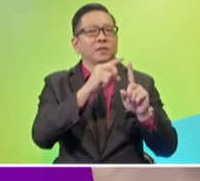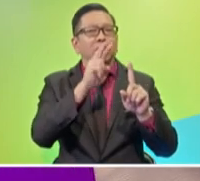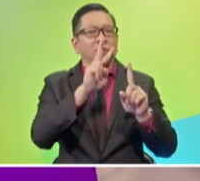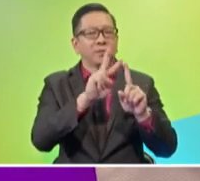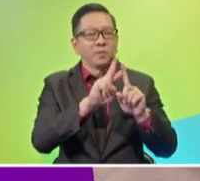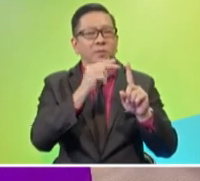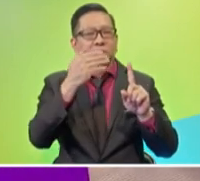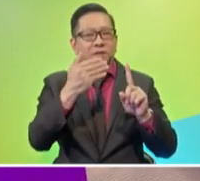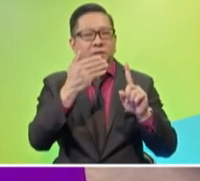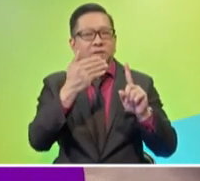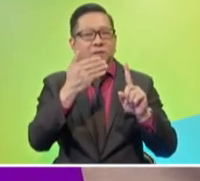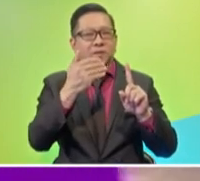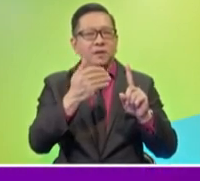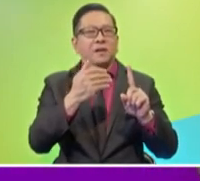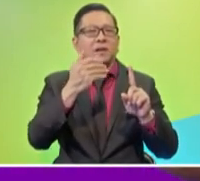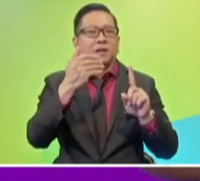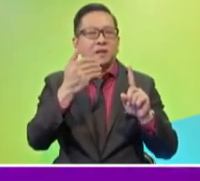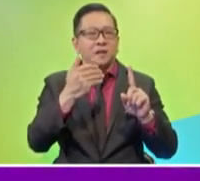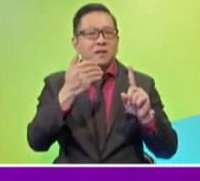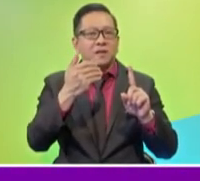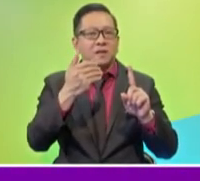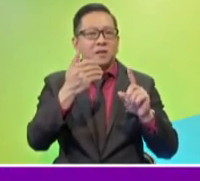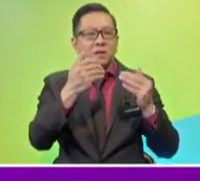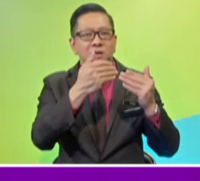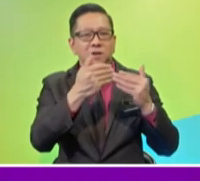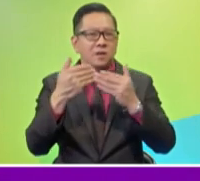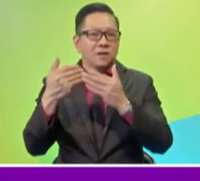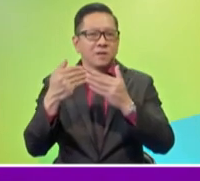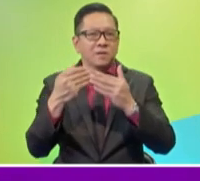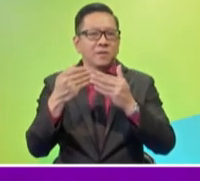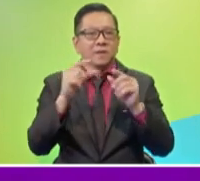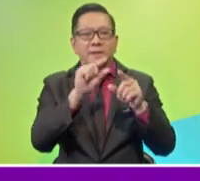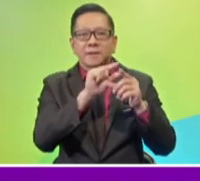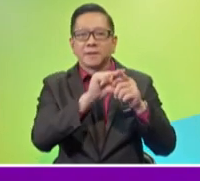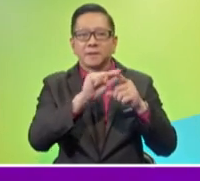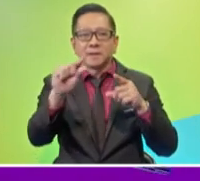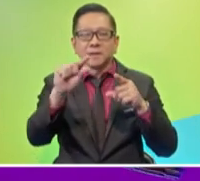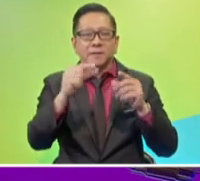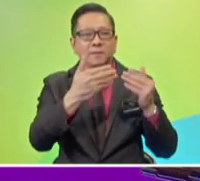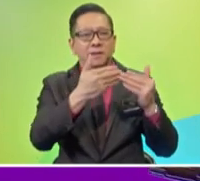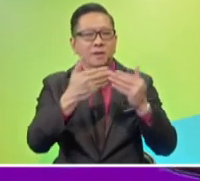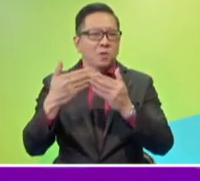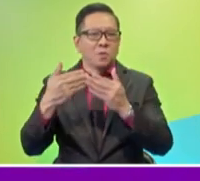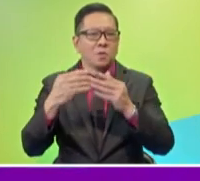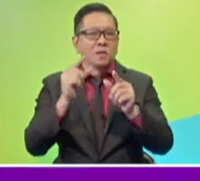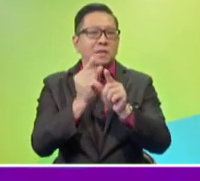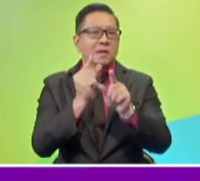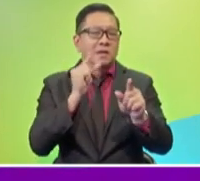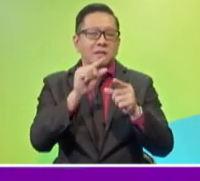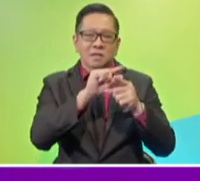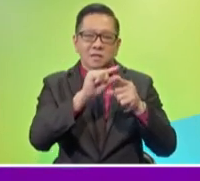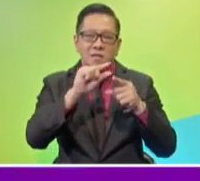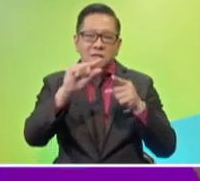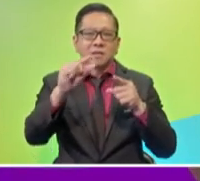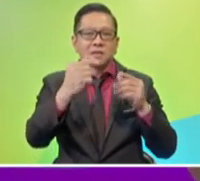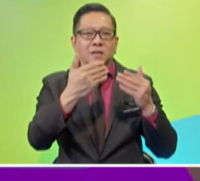Buat ikut garisan tu kan, cikgu? Ya, betul. Jadi, adik-adik, anak murid-murid di